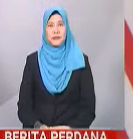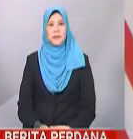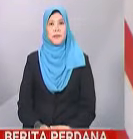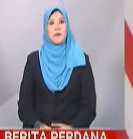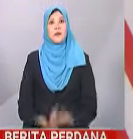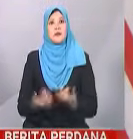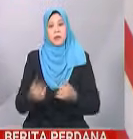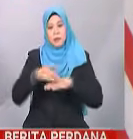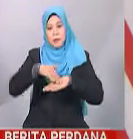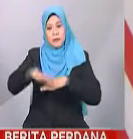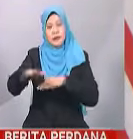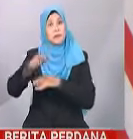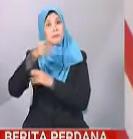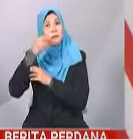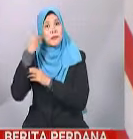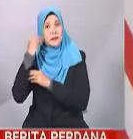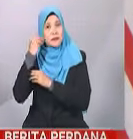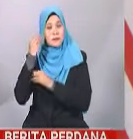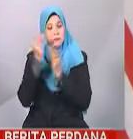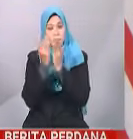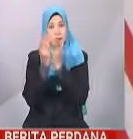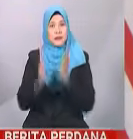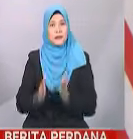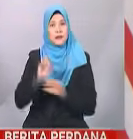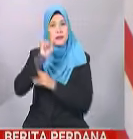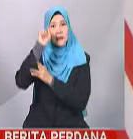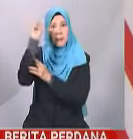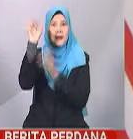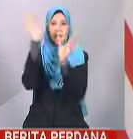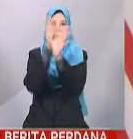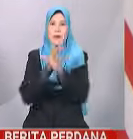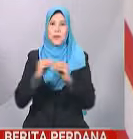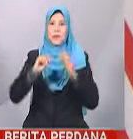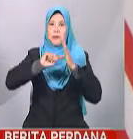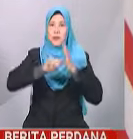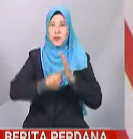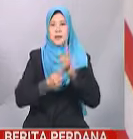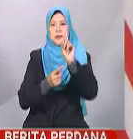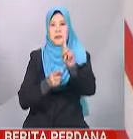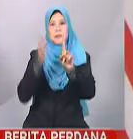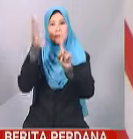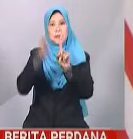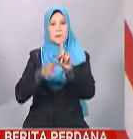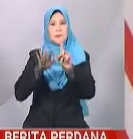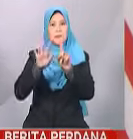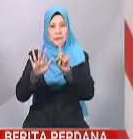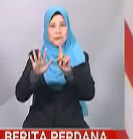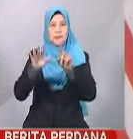Sementara itu, penghantaran pulang pelajar ke Sabah dan Sarawak akan bermula pada 1 Mei ini.